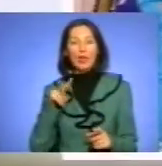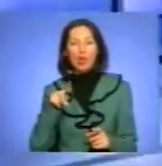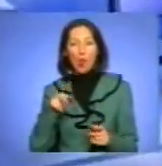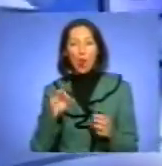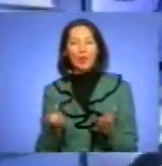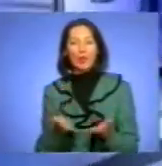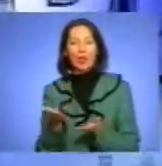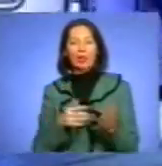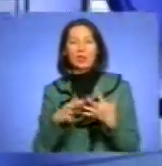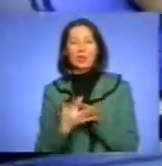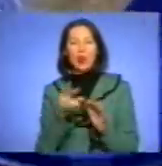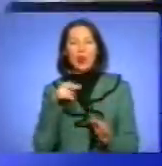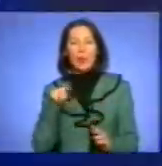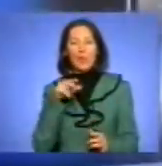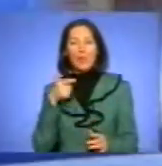району.